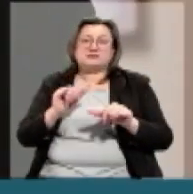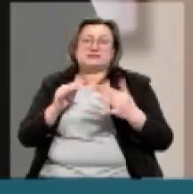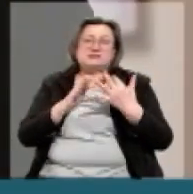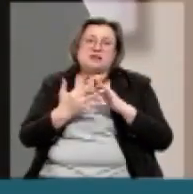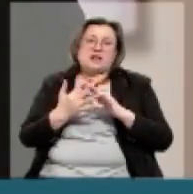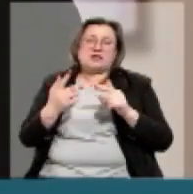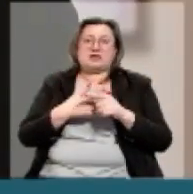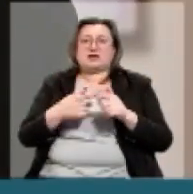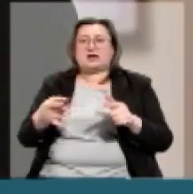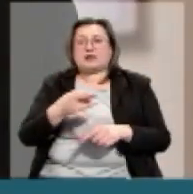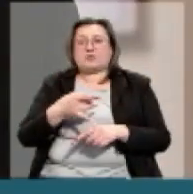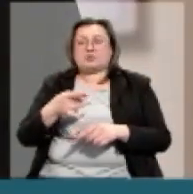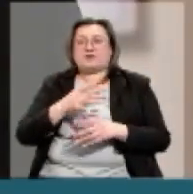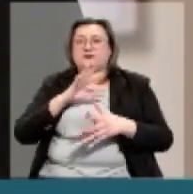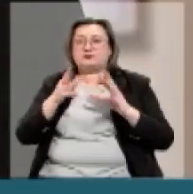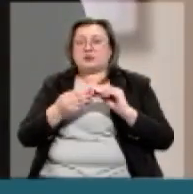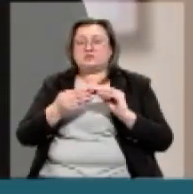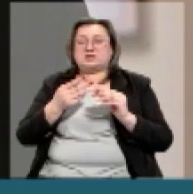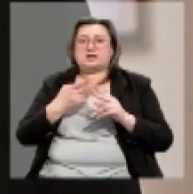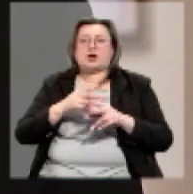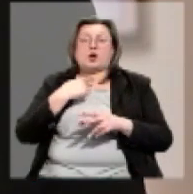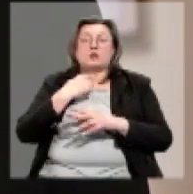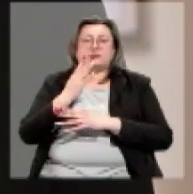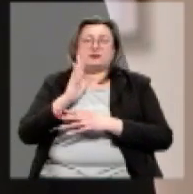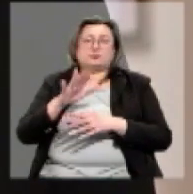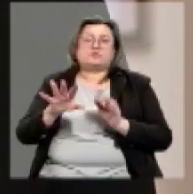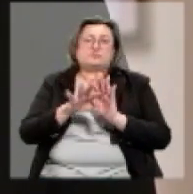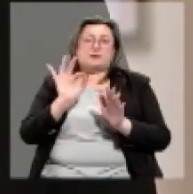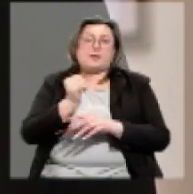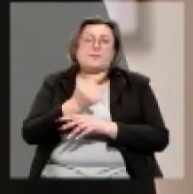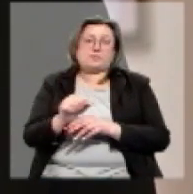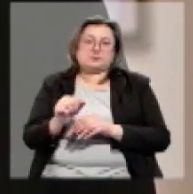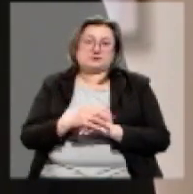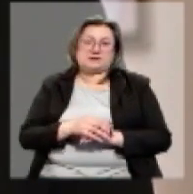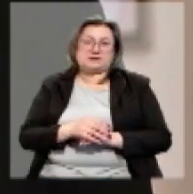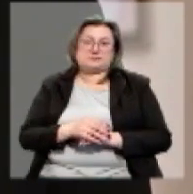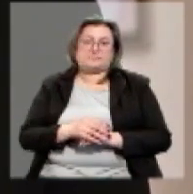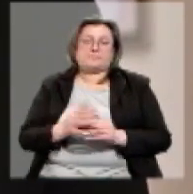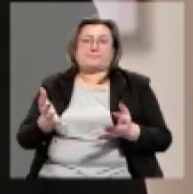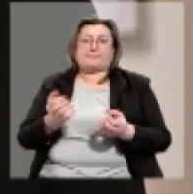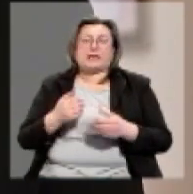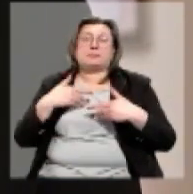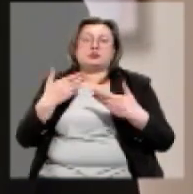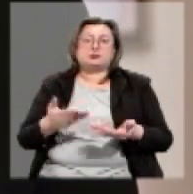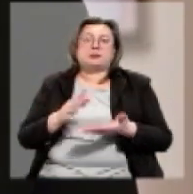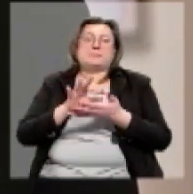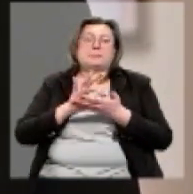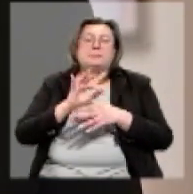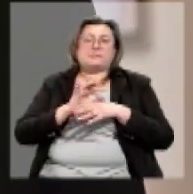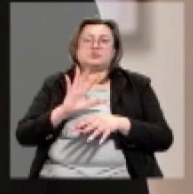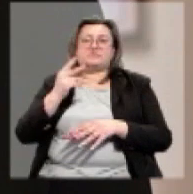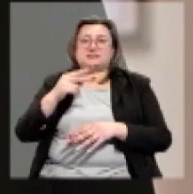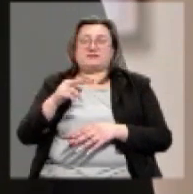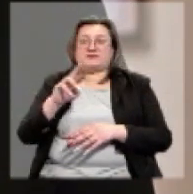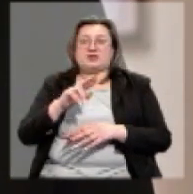проекту, значит, сбор предложений. Ұсыныстарды қабылдау 20 қаңтар мен 1 наурыз аралығында жүргізіледі.